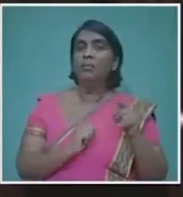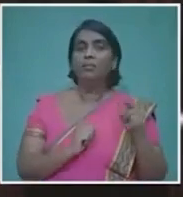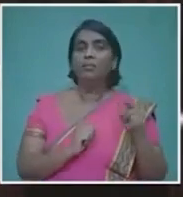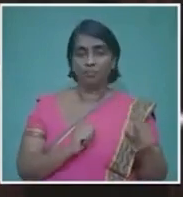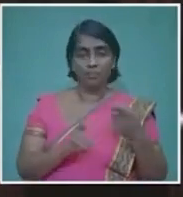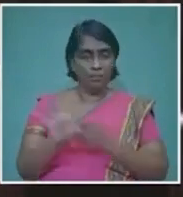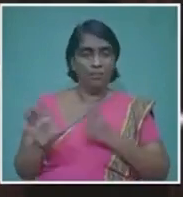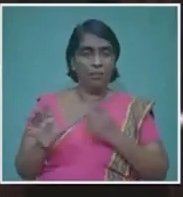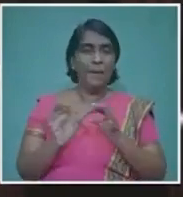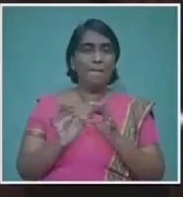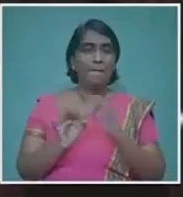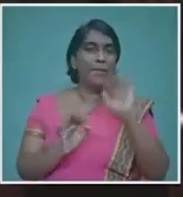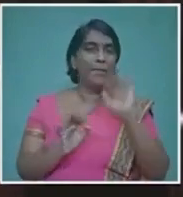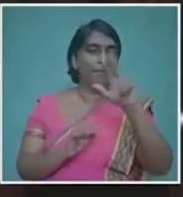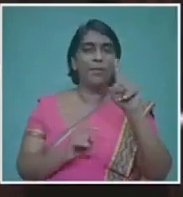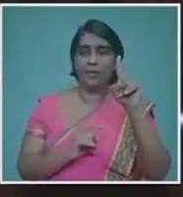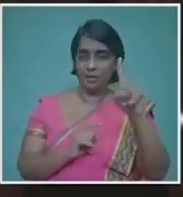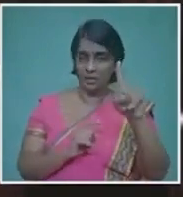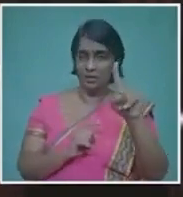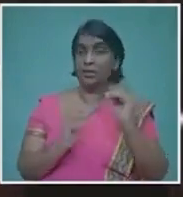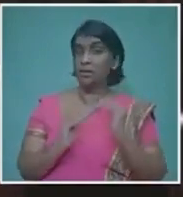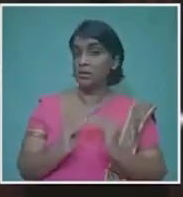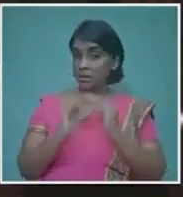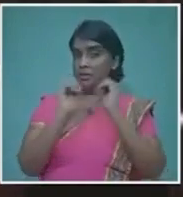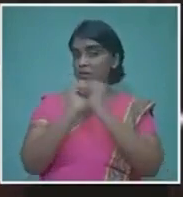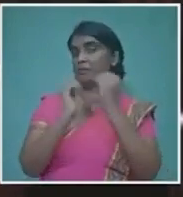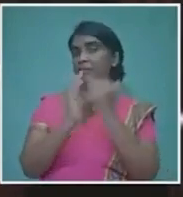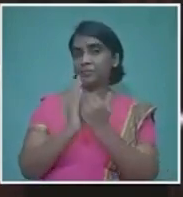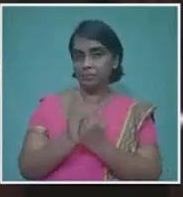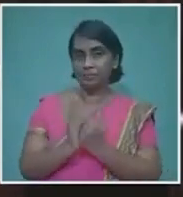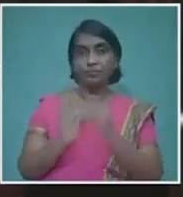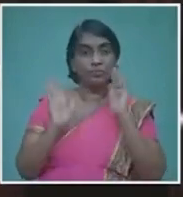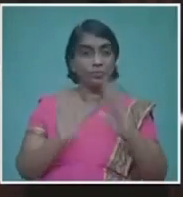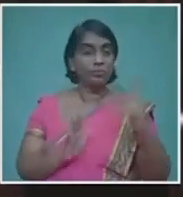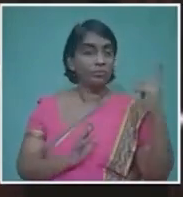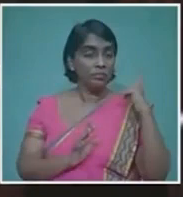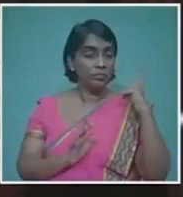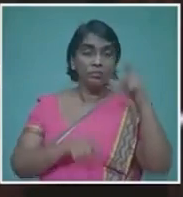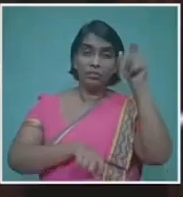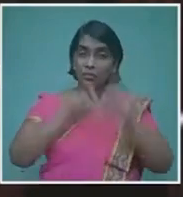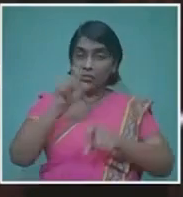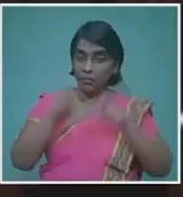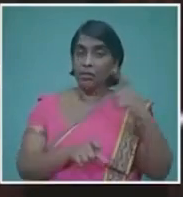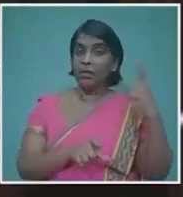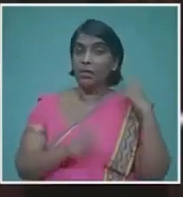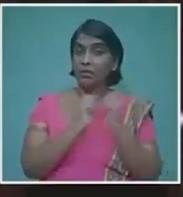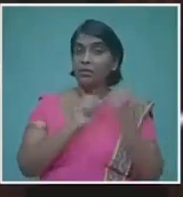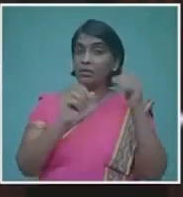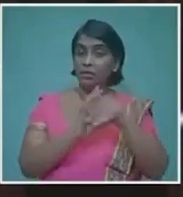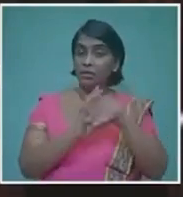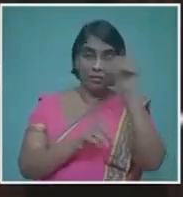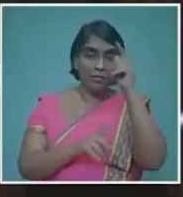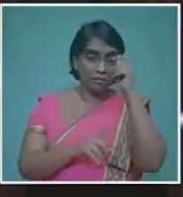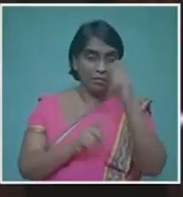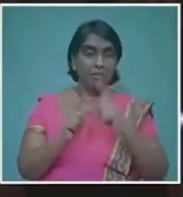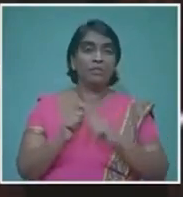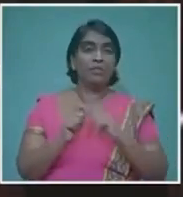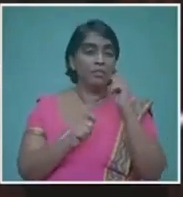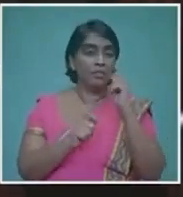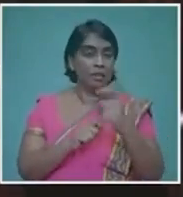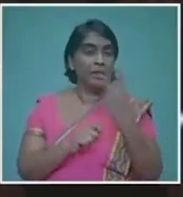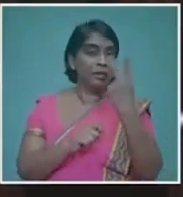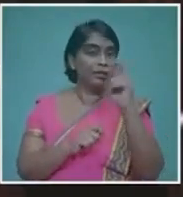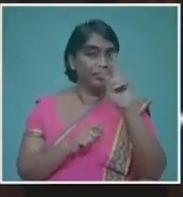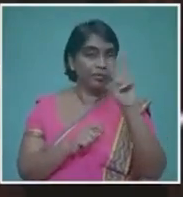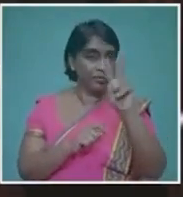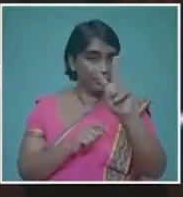මේ අවුරුද්දේ බිලියන 51ක් වෙන්නලා තියෙනවා සංවර්ධන වැඩපිළිවෙලට. හැබැයි හමුදාවේ කට්ටියගේ හමුදාවේ සේවකයන්ගේ පඩි වලට ගෙවලා